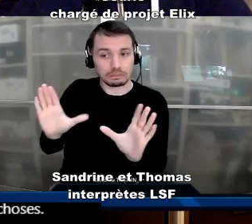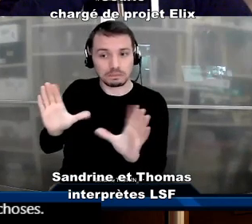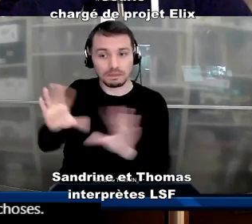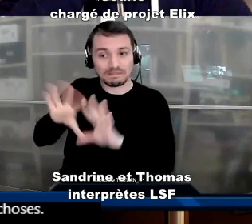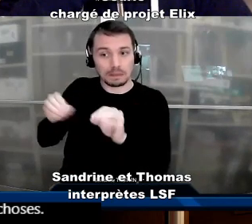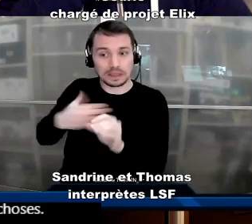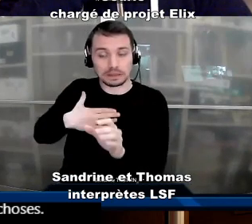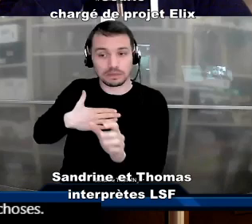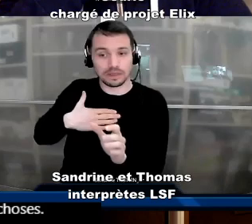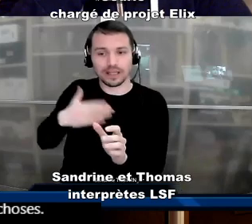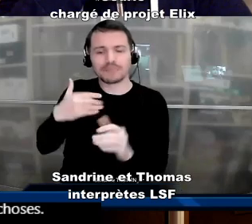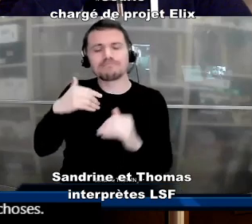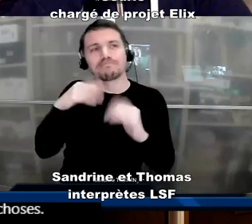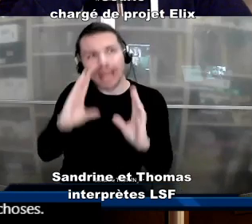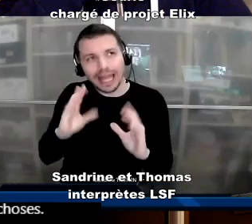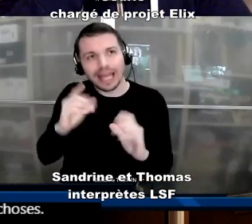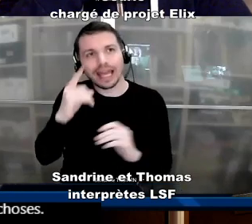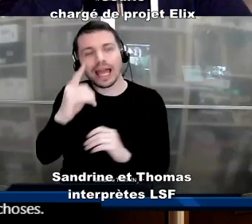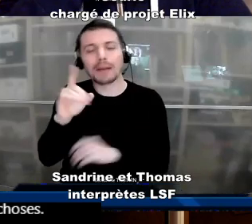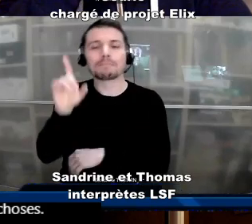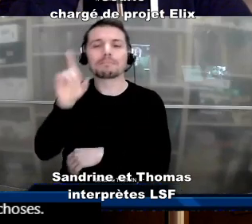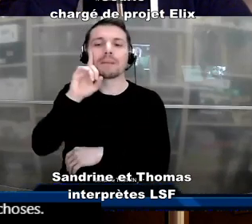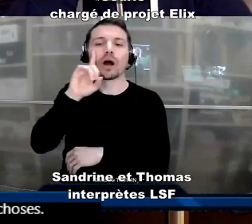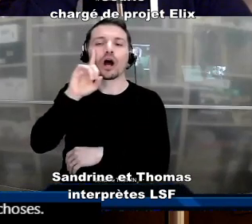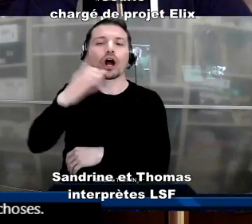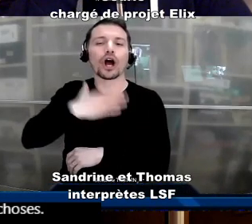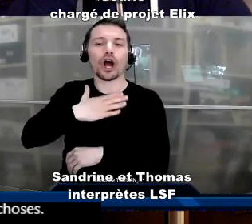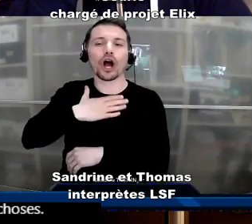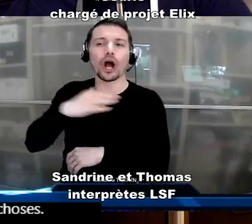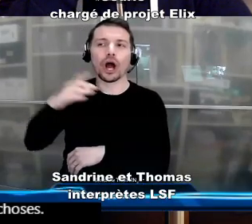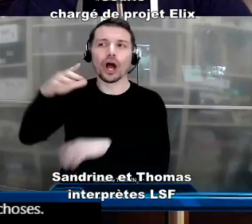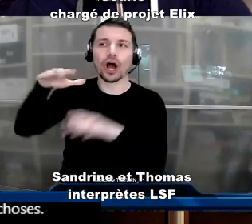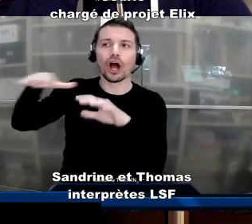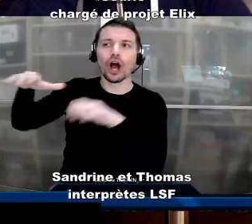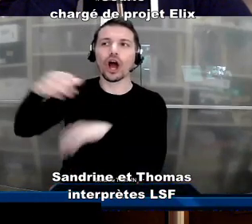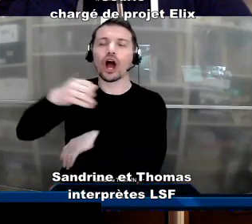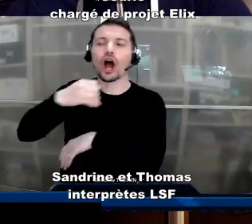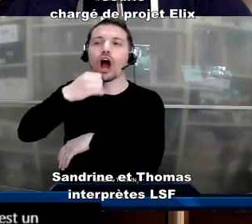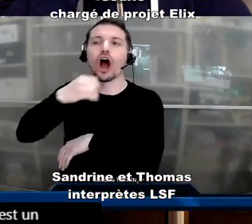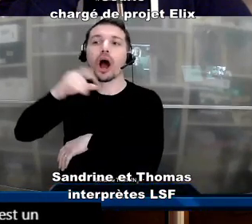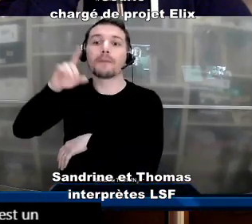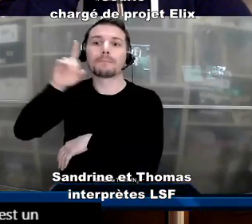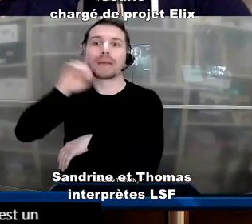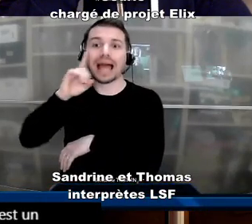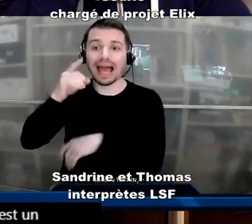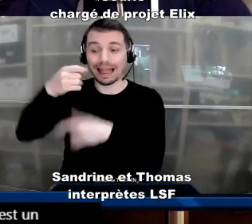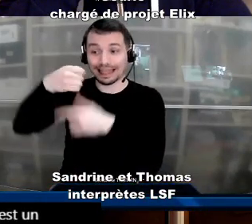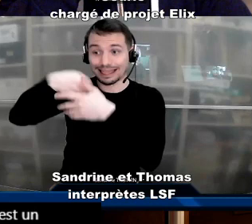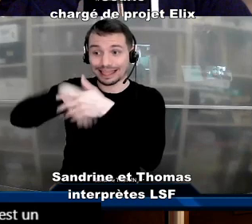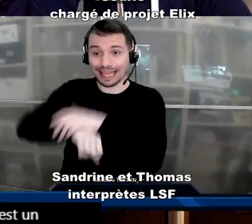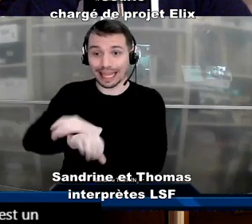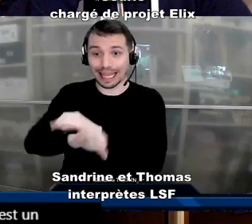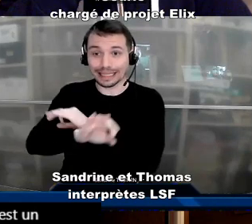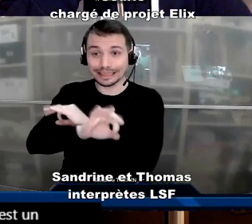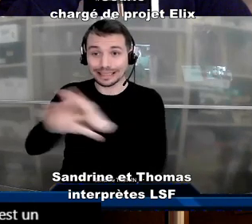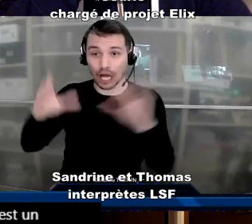j'ai du côté de ma mère, en fait, mon grand-père est né sans oreille et sans